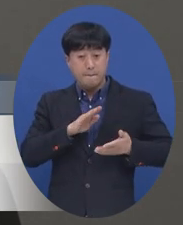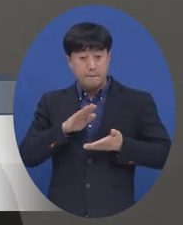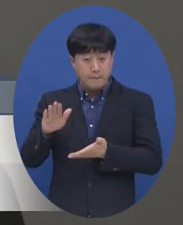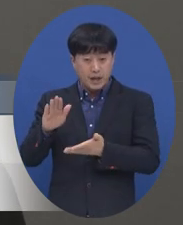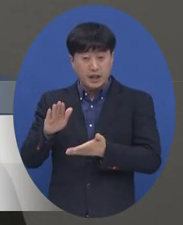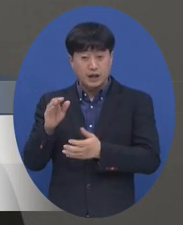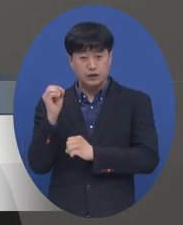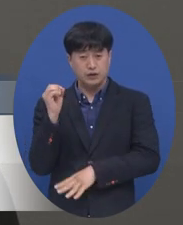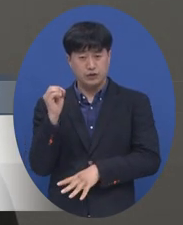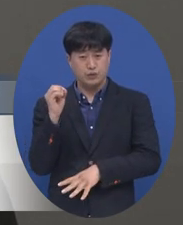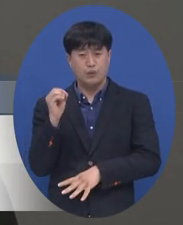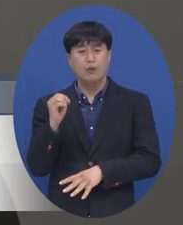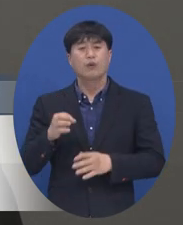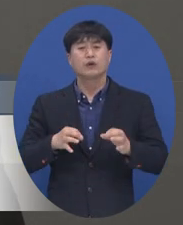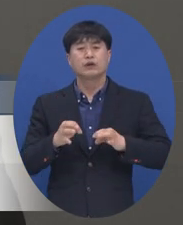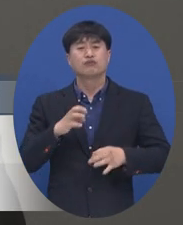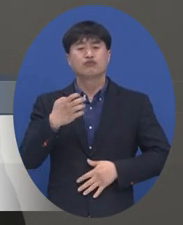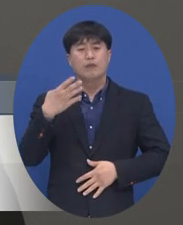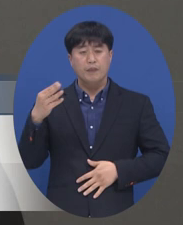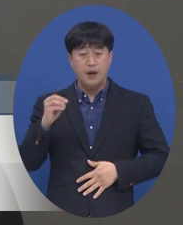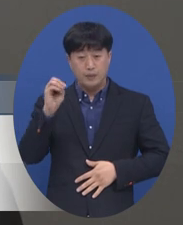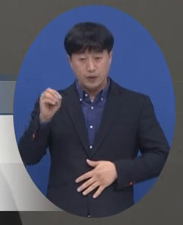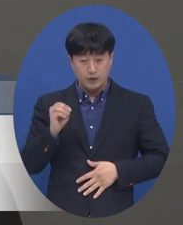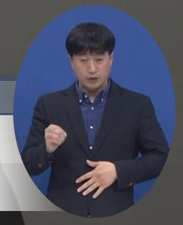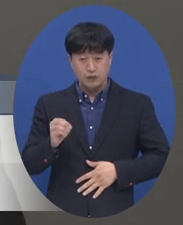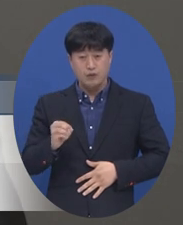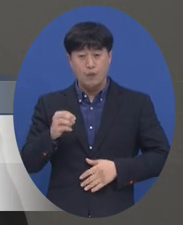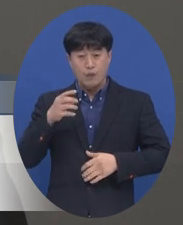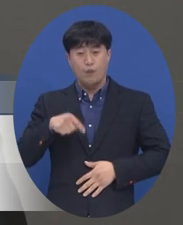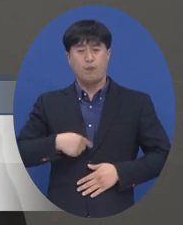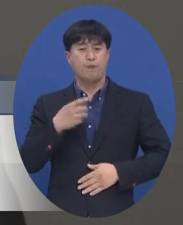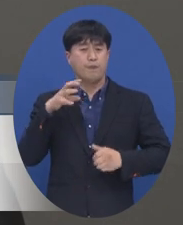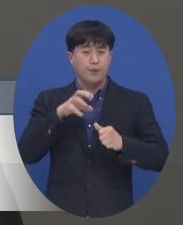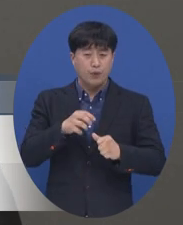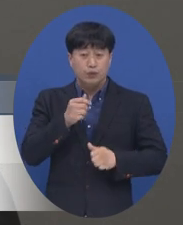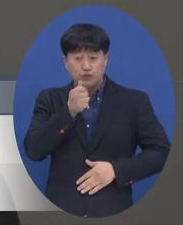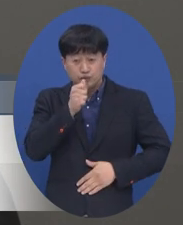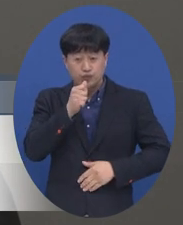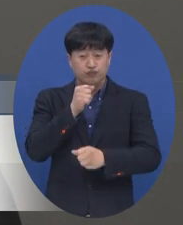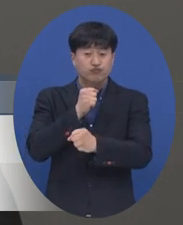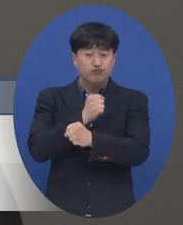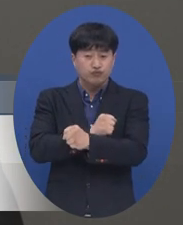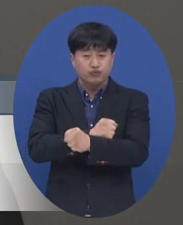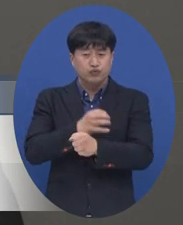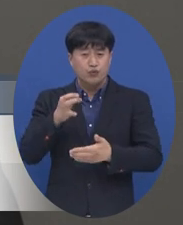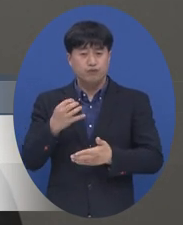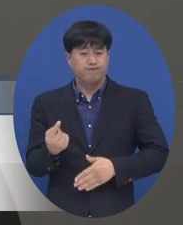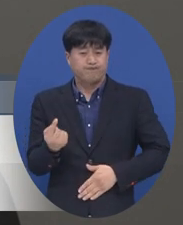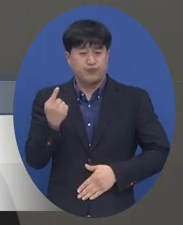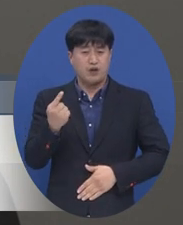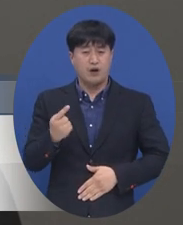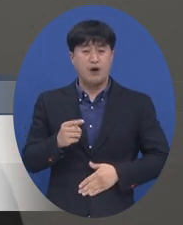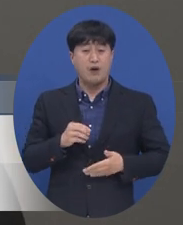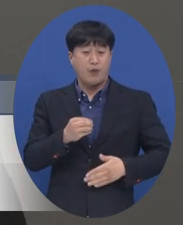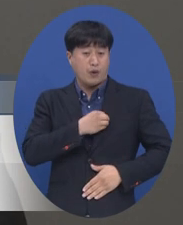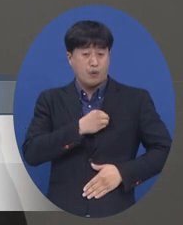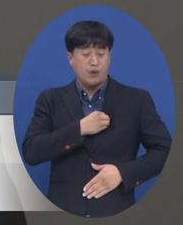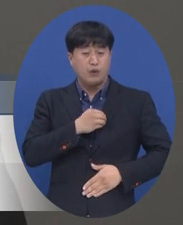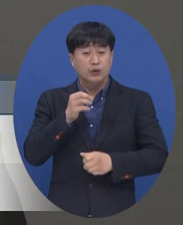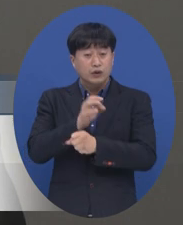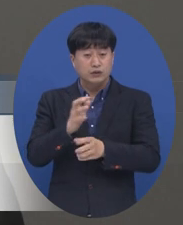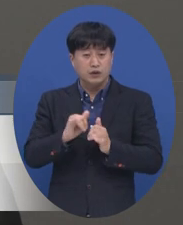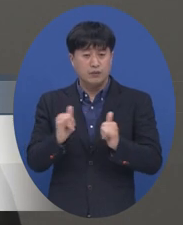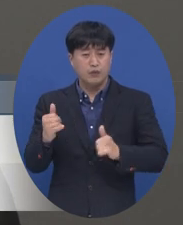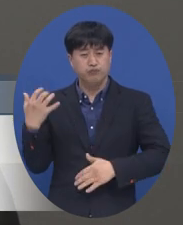독점에 따른 중개수수료 상승으로 가능 명과 소비자의 부담이 상승하고 있습니다 이에 따라 디지털